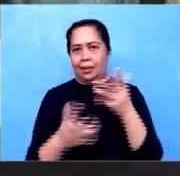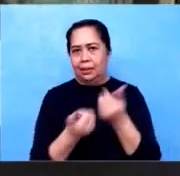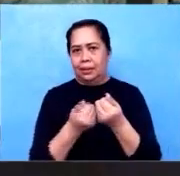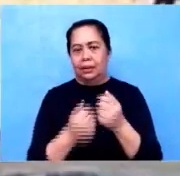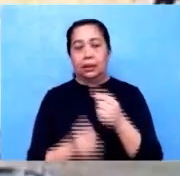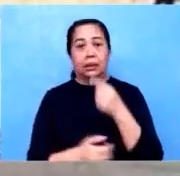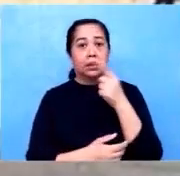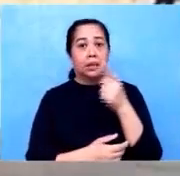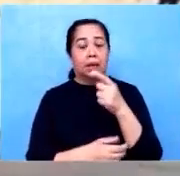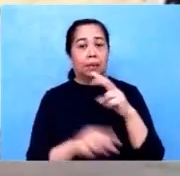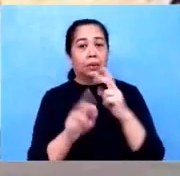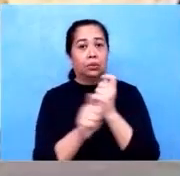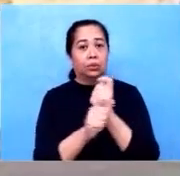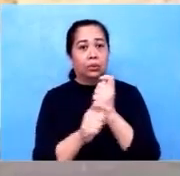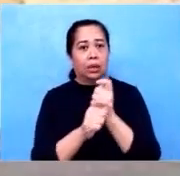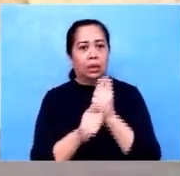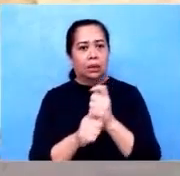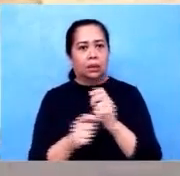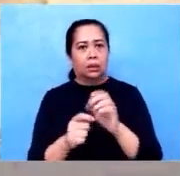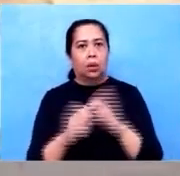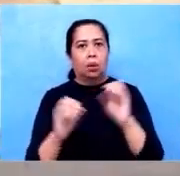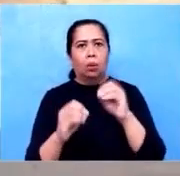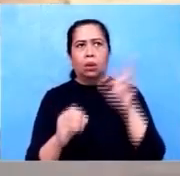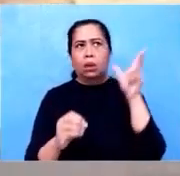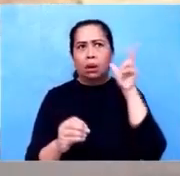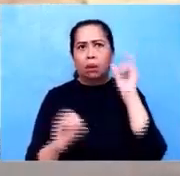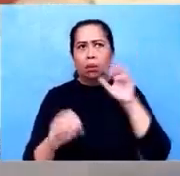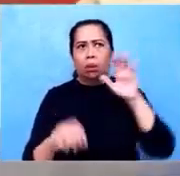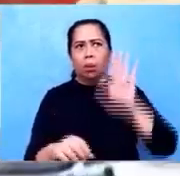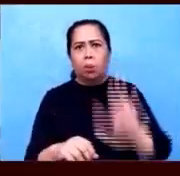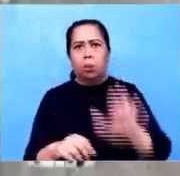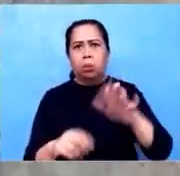truck driver, wala raw siyang narinig na busina ng tren.